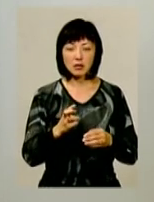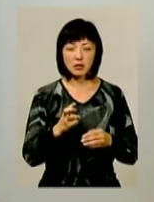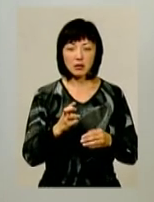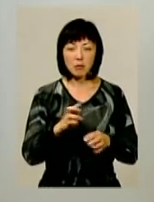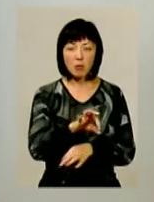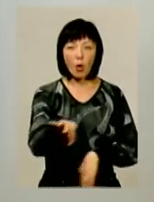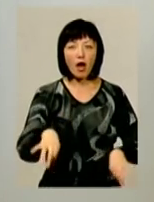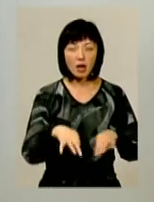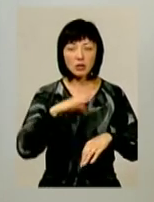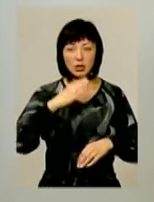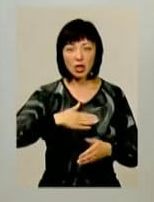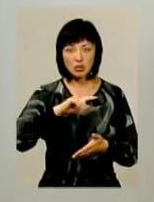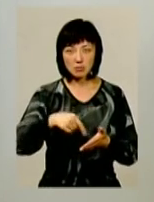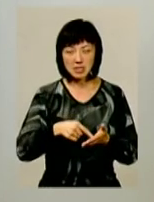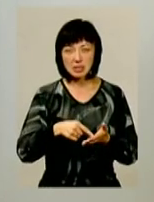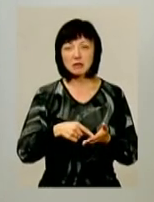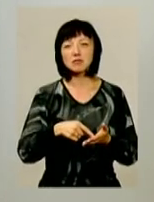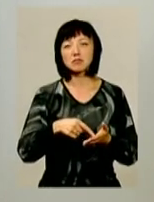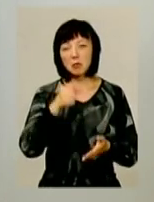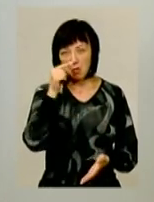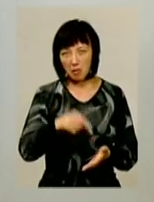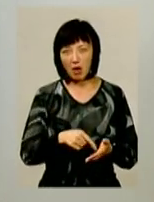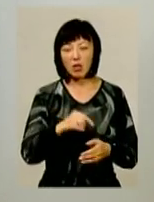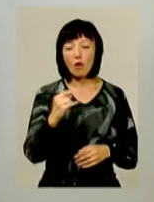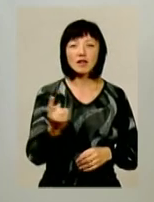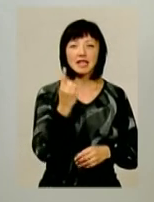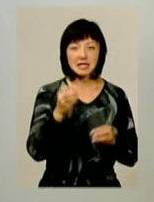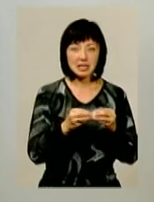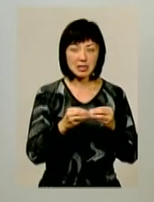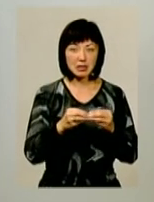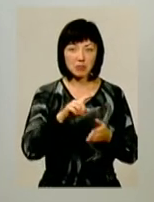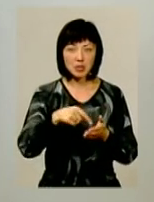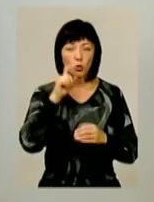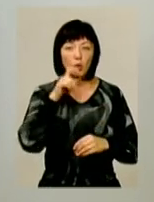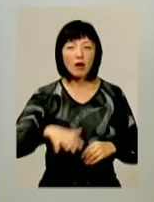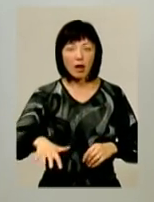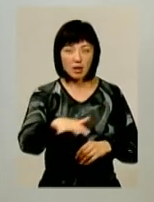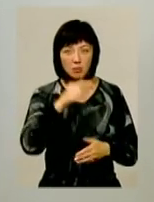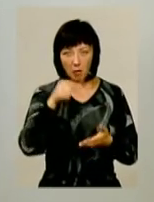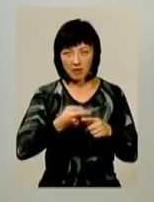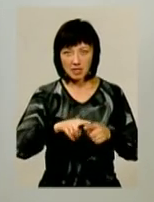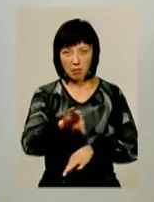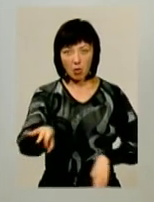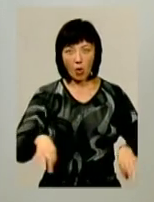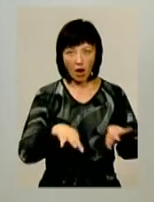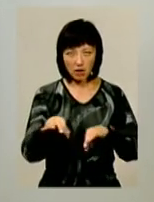державний проєкт, і наше місто попало, одне із 10 міст України попало в цей проєкт,